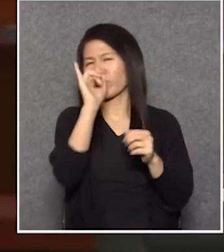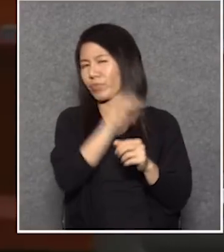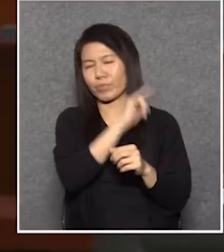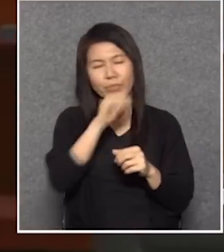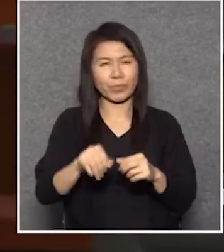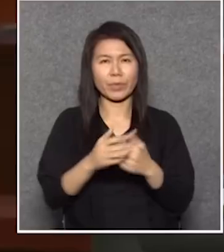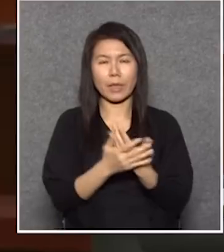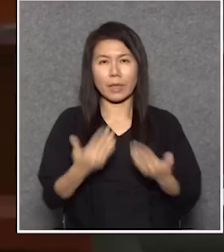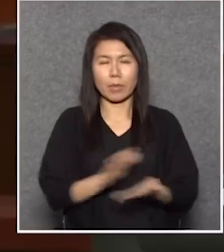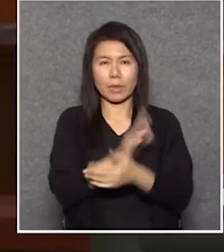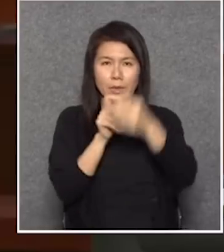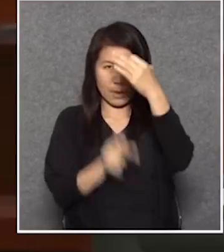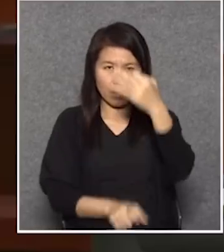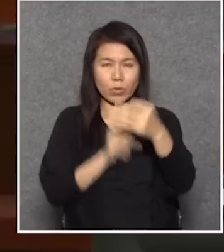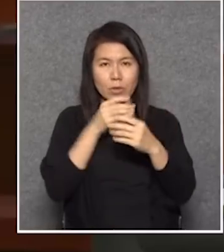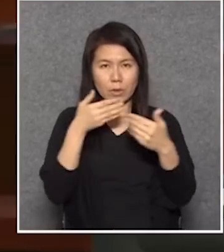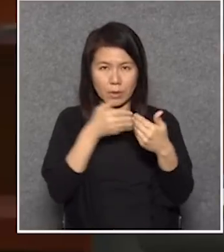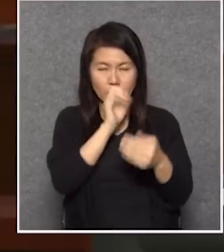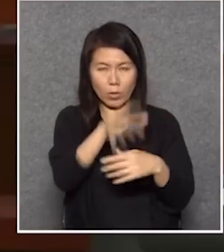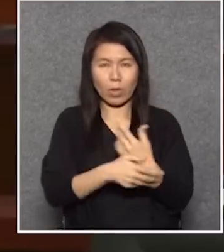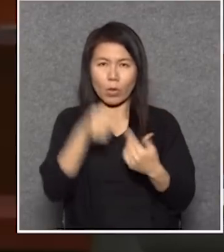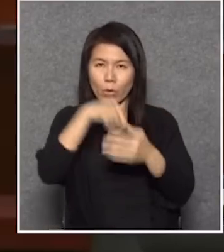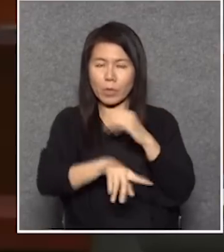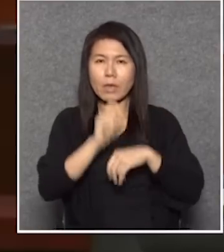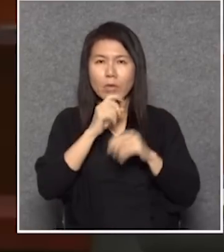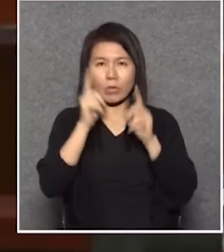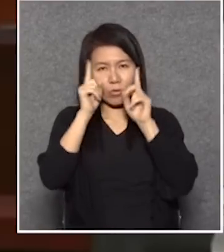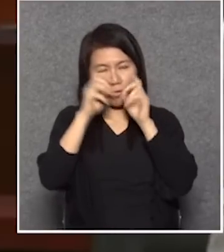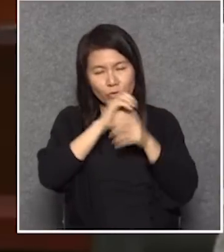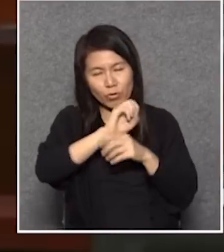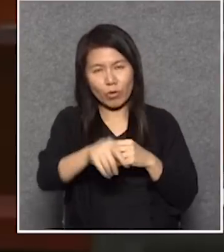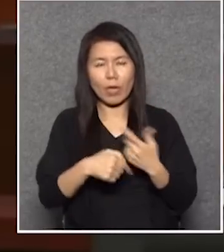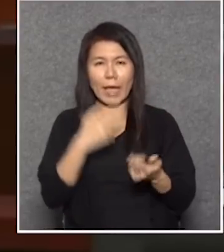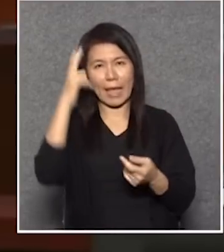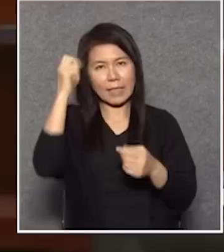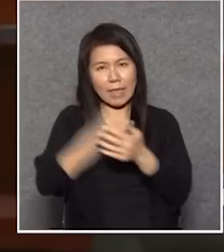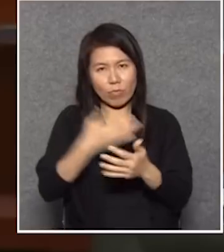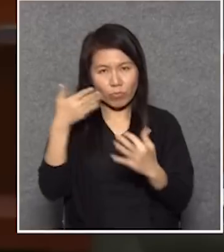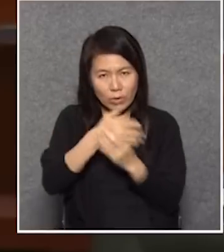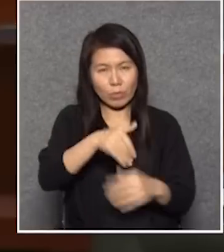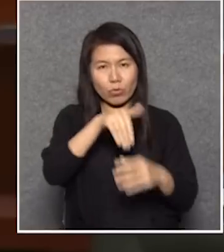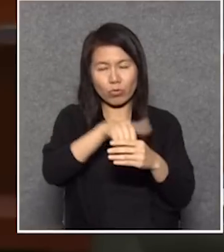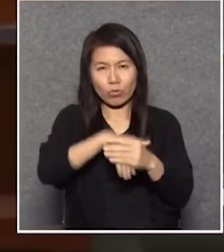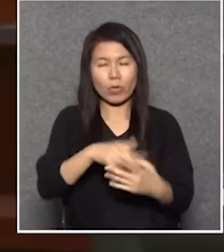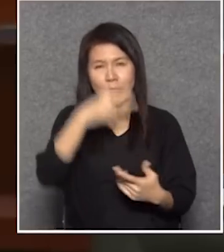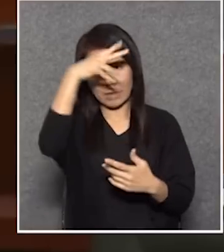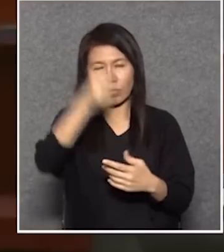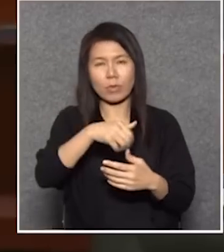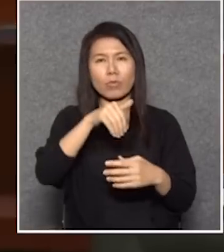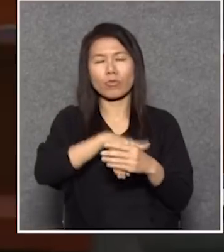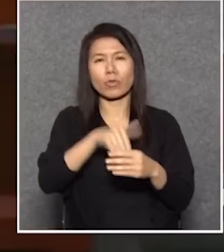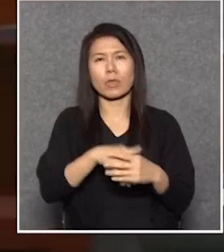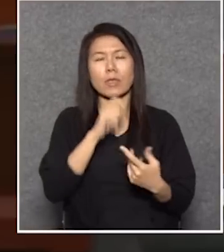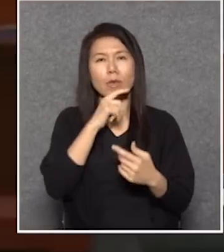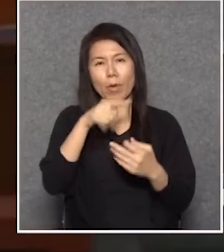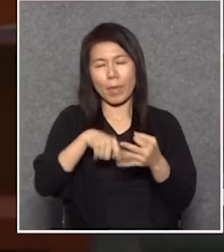三月就直接了當話啦，當時有啲無中生有嘅傳言，話咩黑社會介入呢個選舉，即係講個特首選舉咧。當時梁先